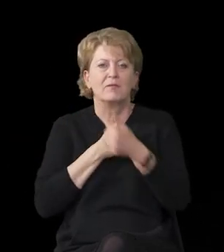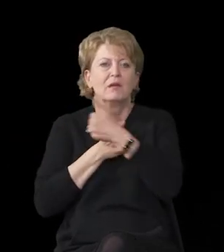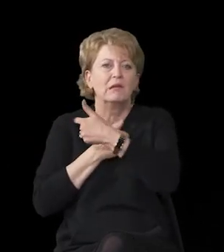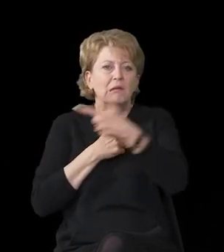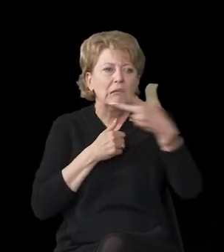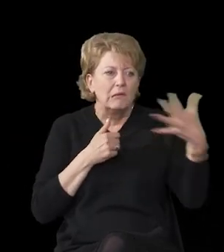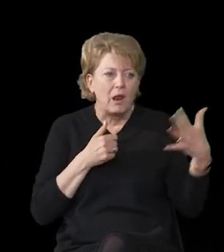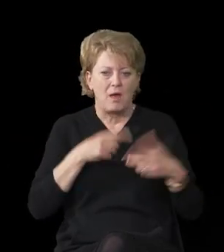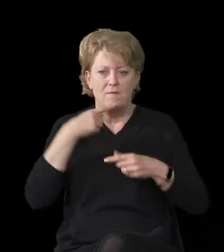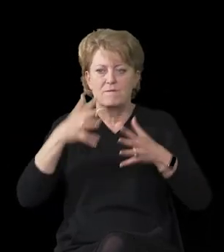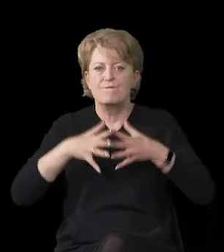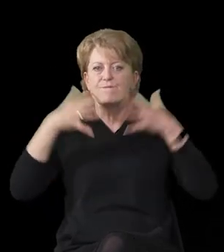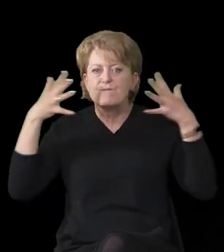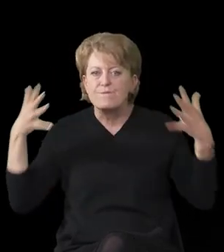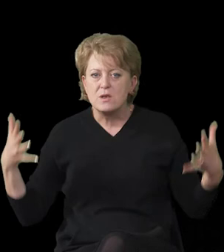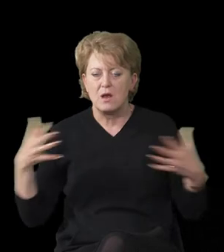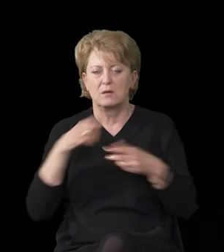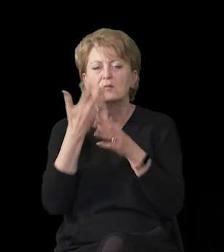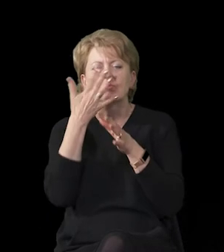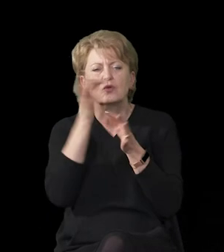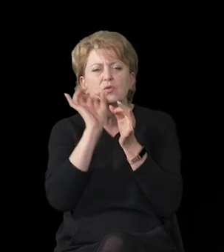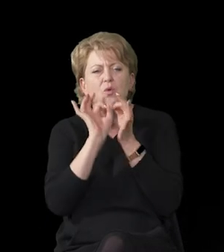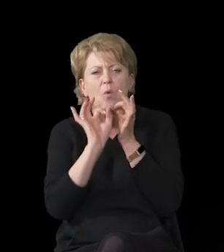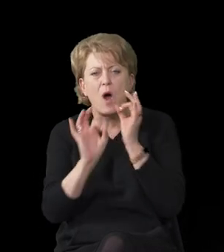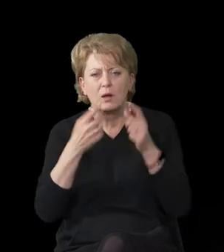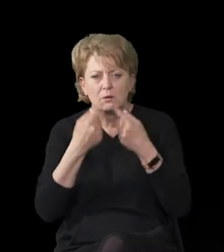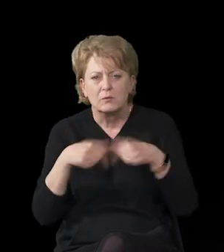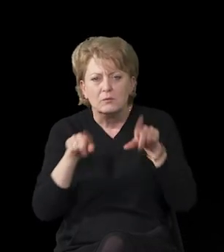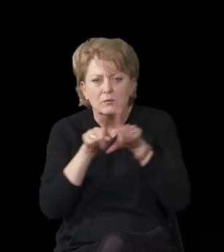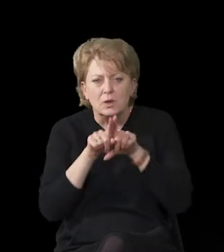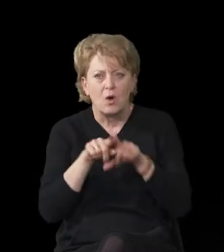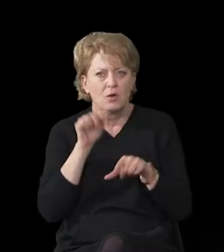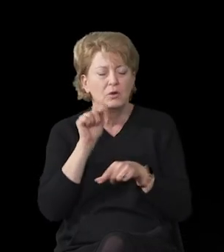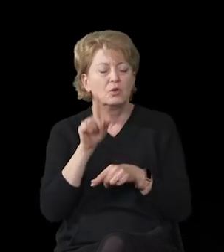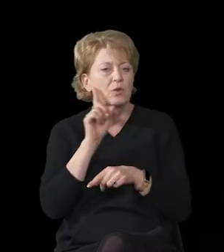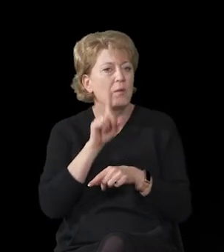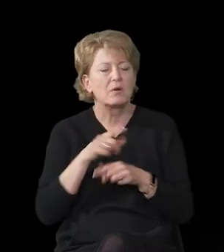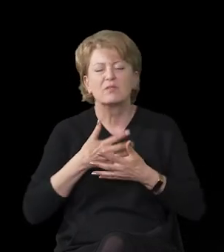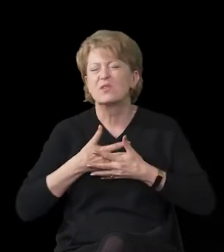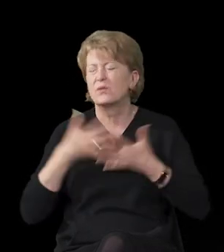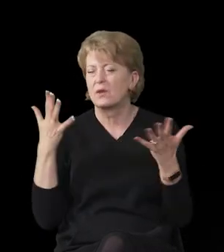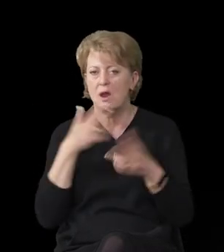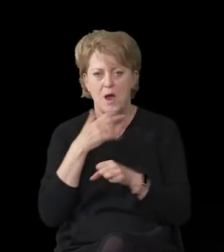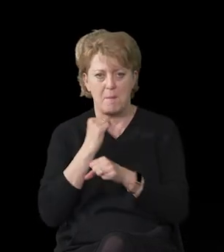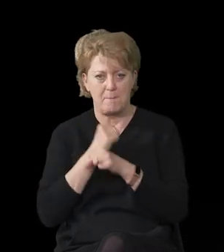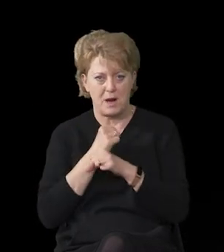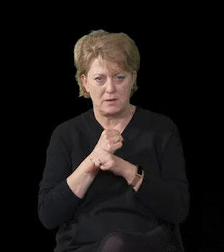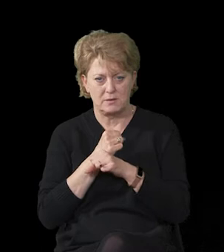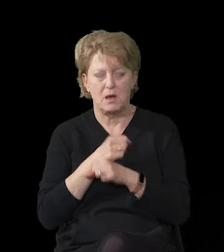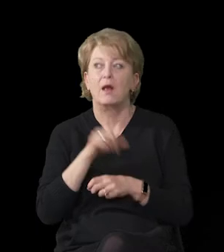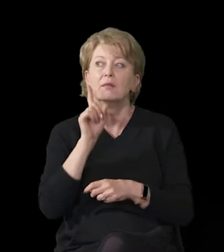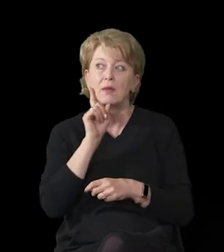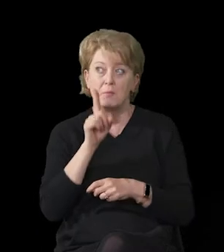kościołów, jak i bardzo kunsztowne, misterne niekiedy wnętrza, to jest naprawdę tytaniczna praca. Legenda mówi, że te